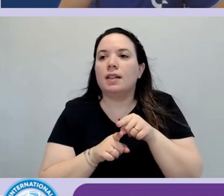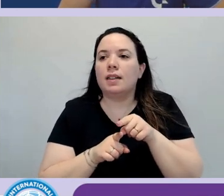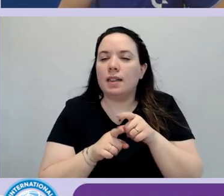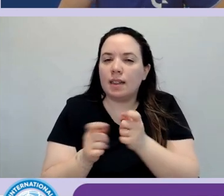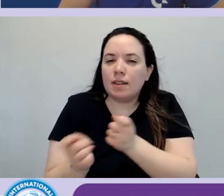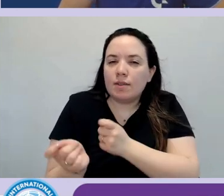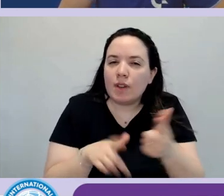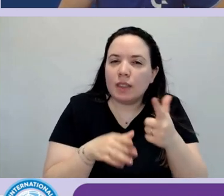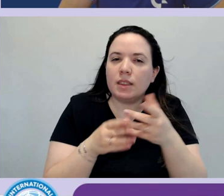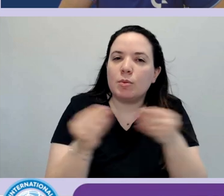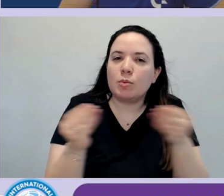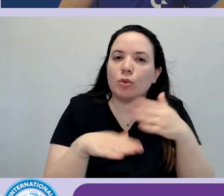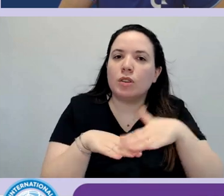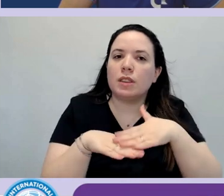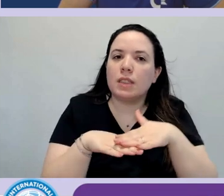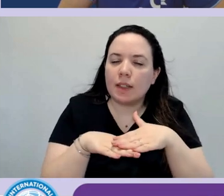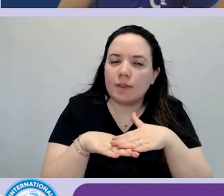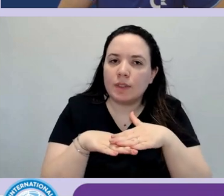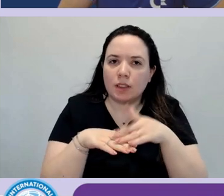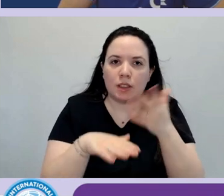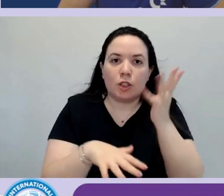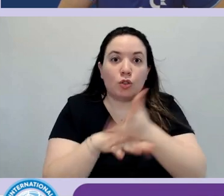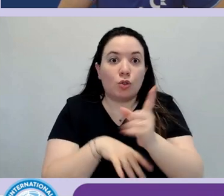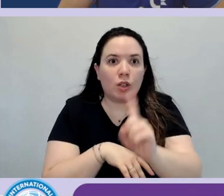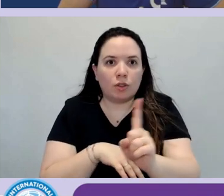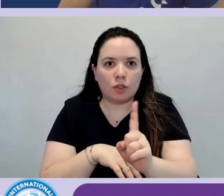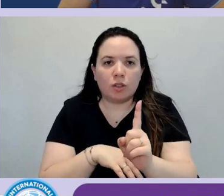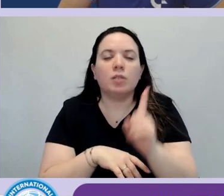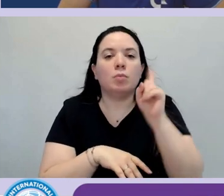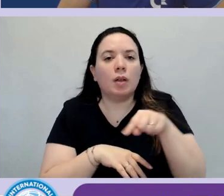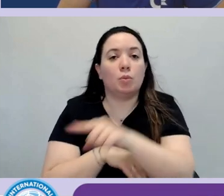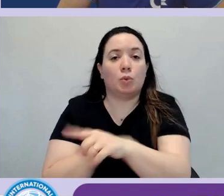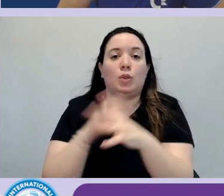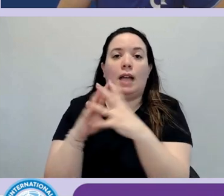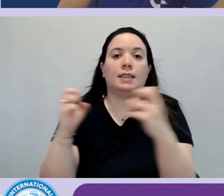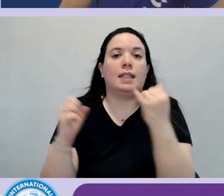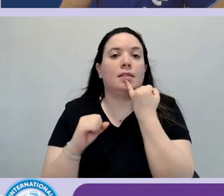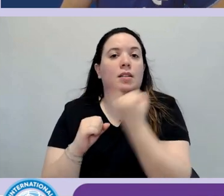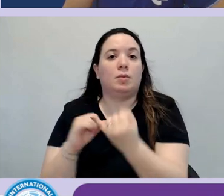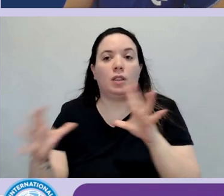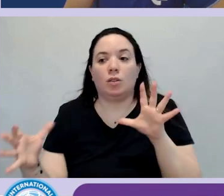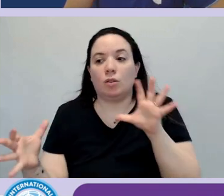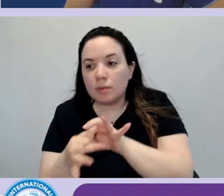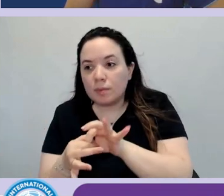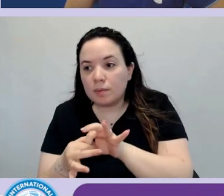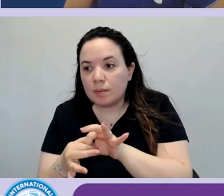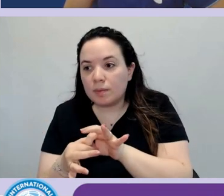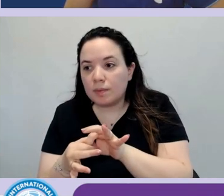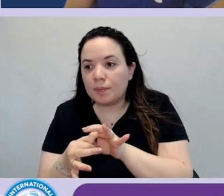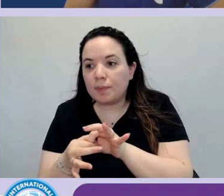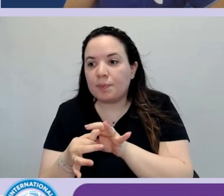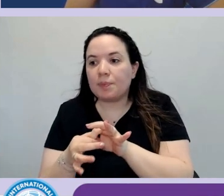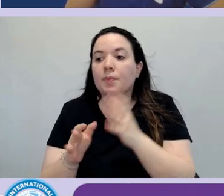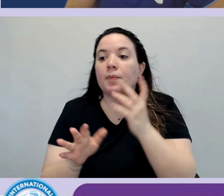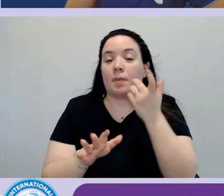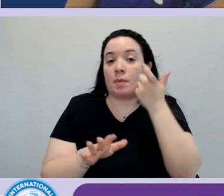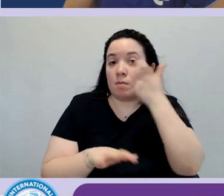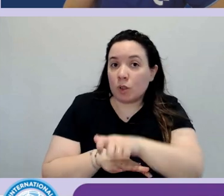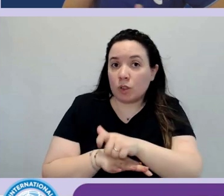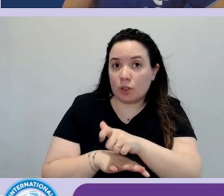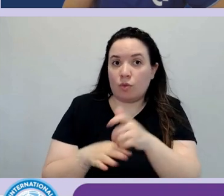Vendere prodotti e servizi non accessibili andrà a impattare per forza anche questi soggetti perché questi questi prodotti che creeranno queste